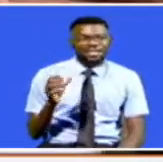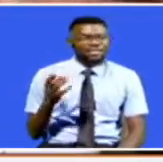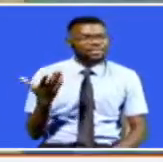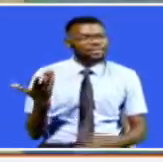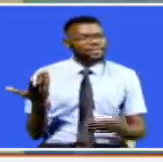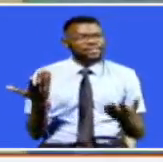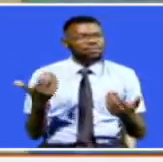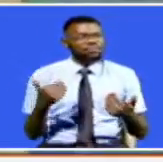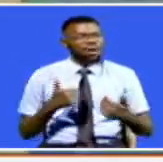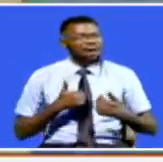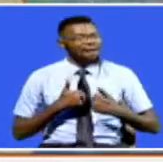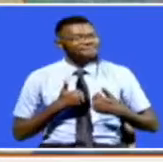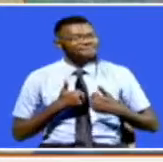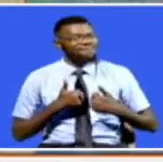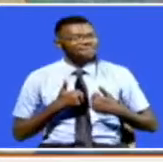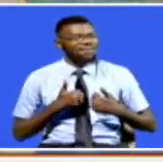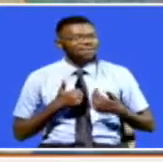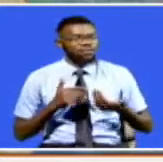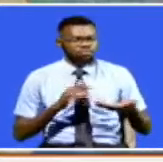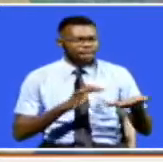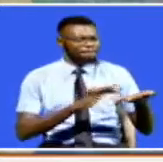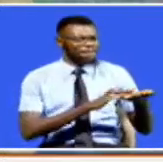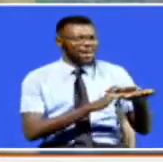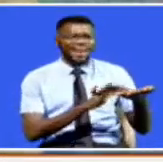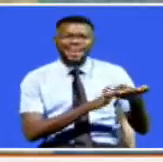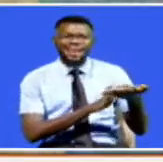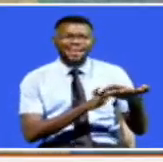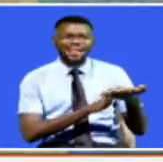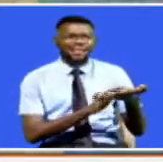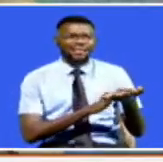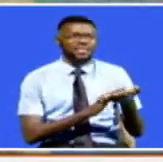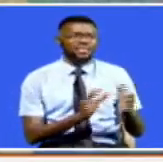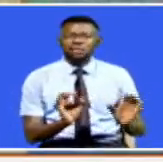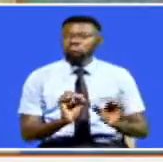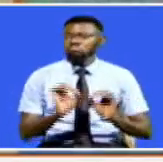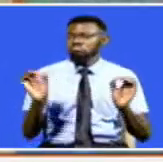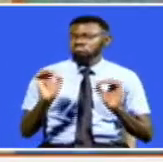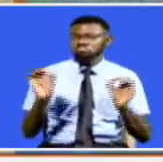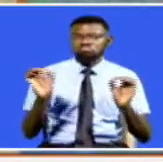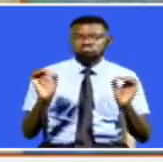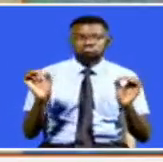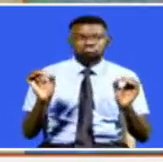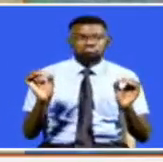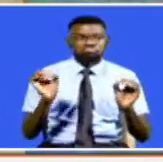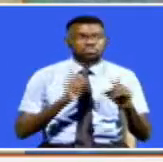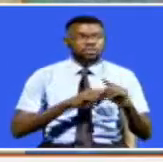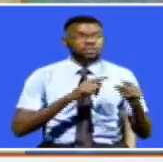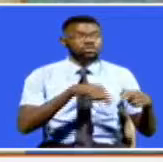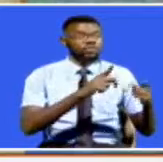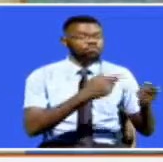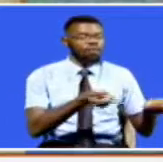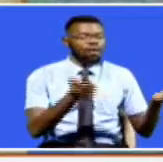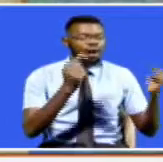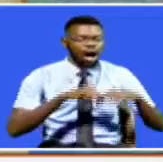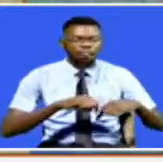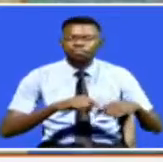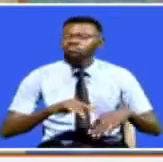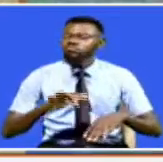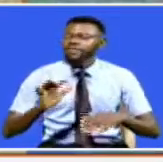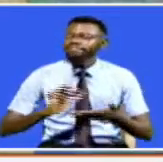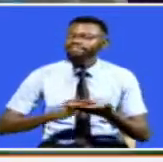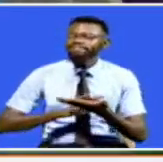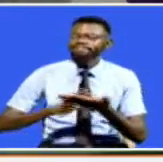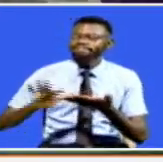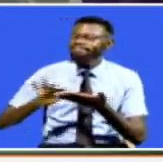We don't have the same in braille, so that when this child comes, he can just through tact or touch, he can just